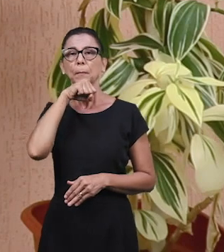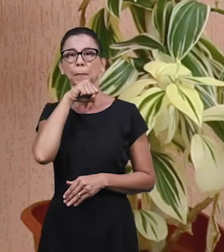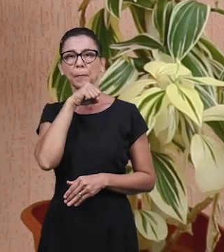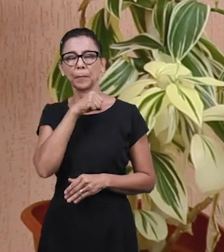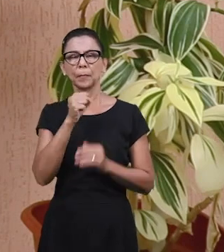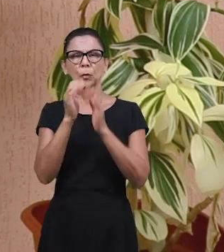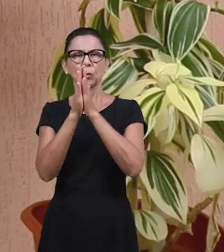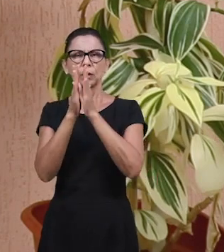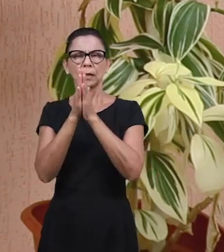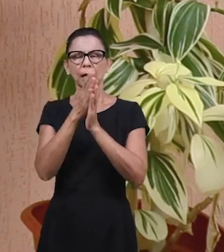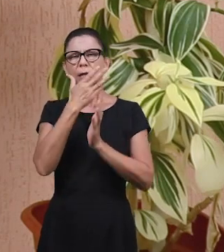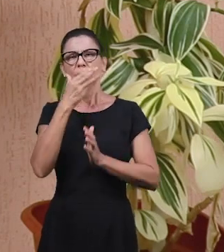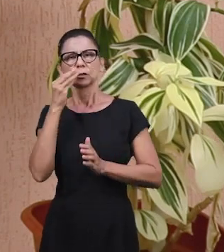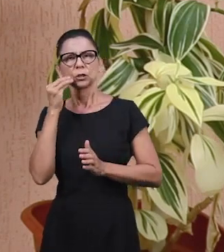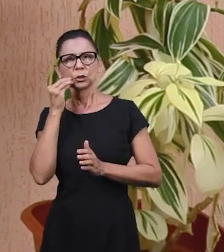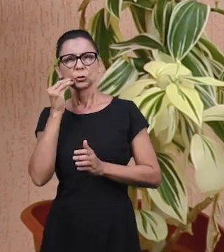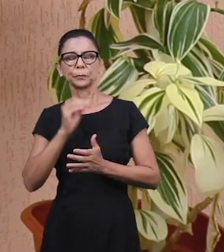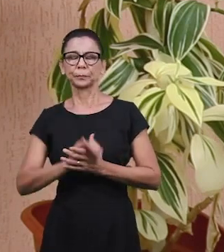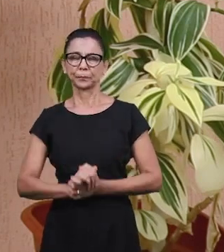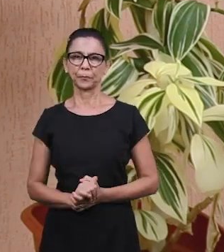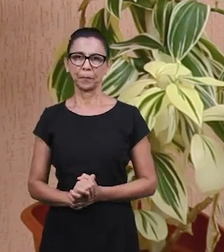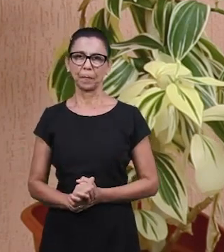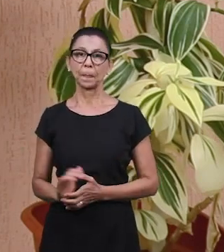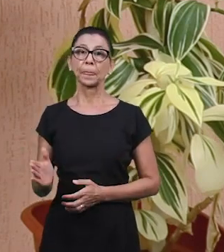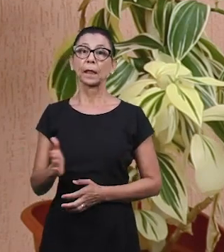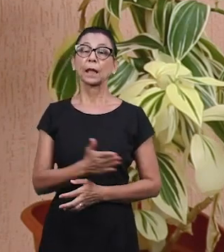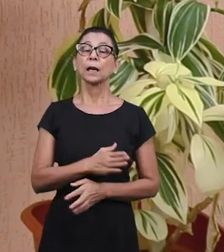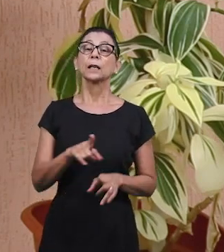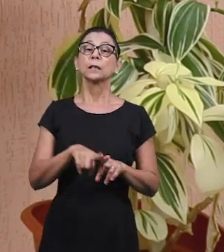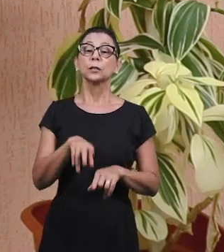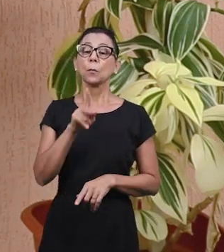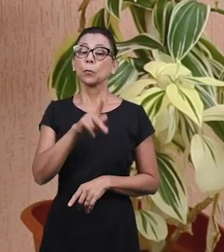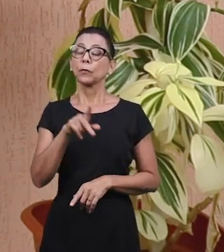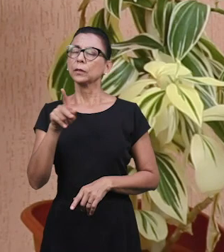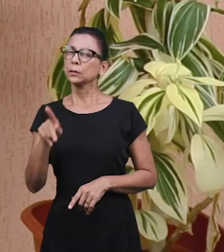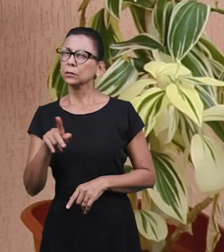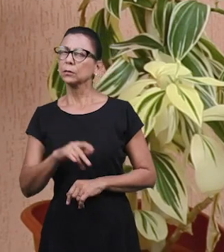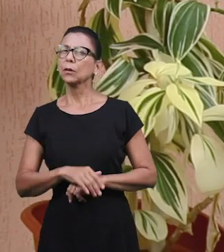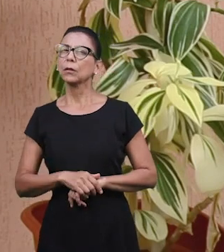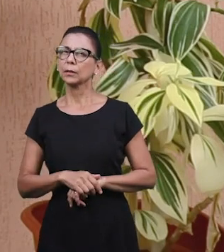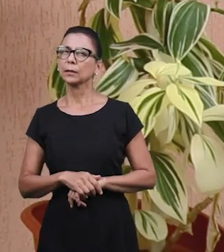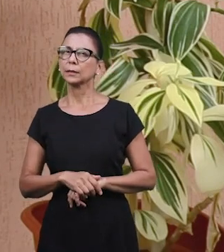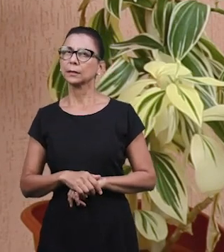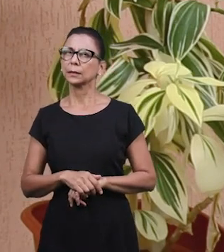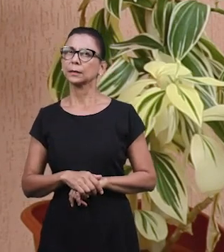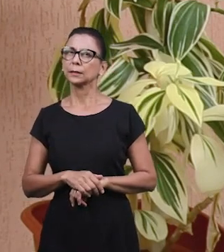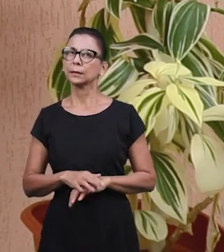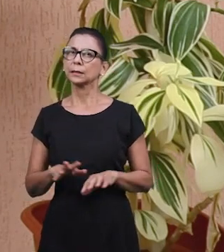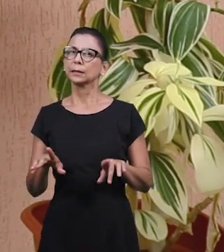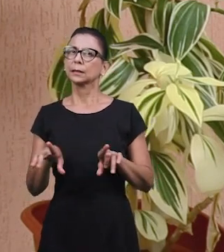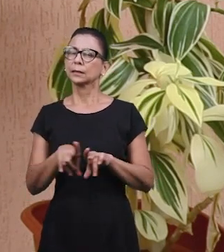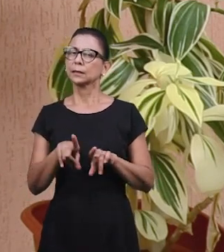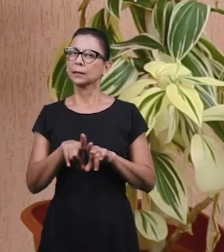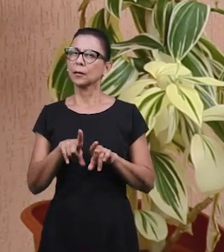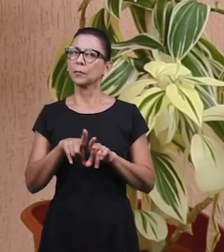jeûne. Et les professeurs, même dans cette période de pandémie, aussi, ils